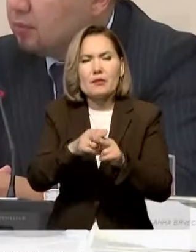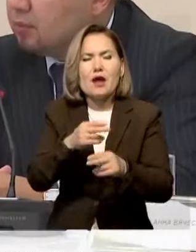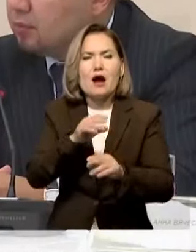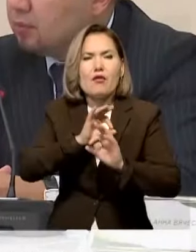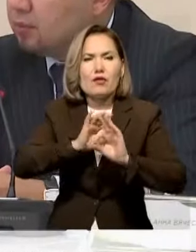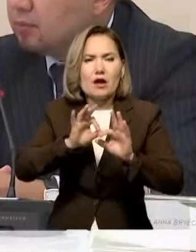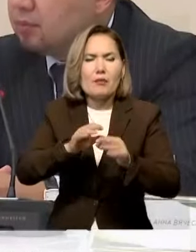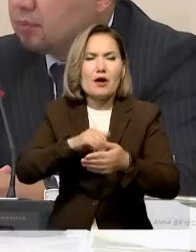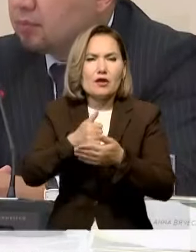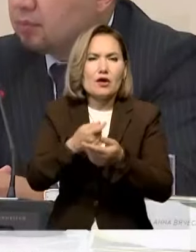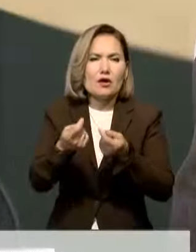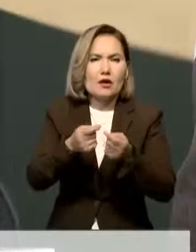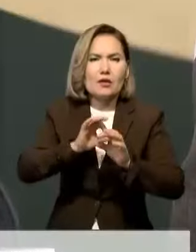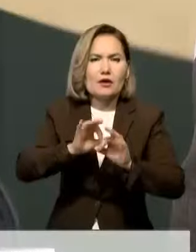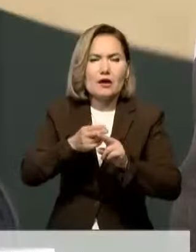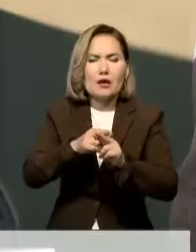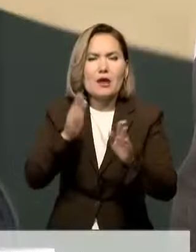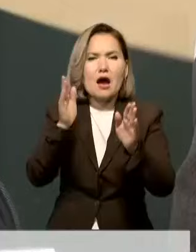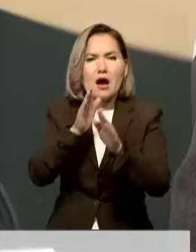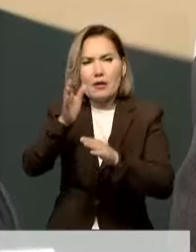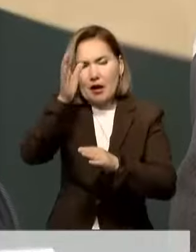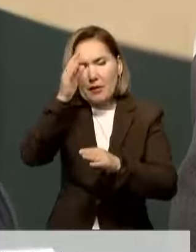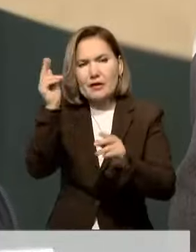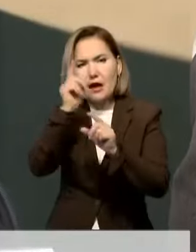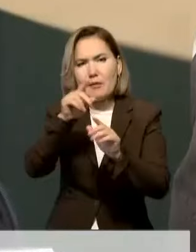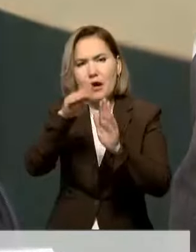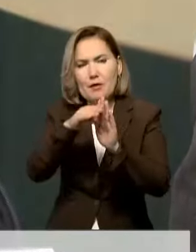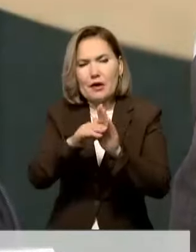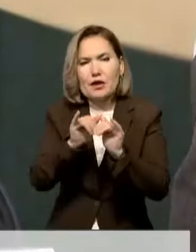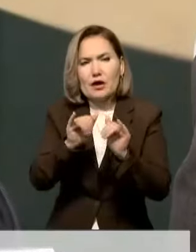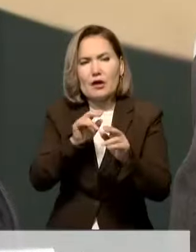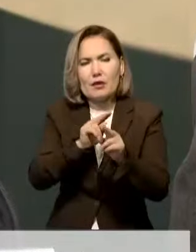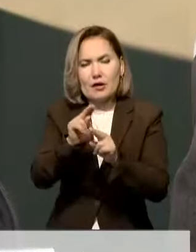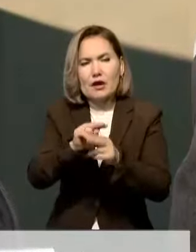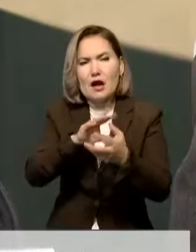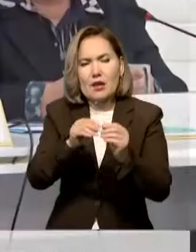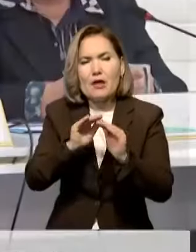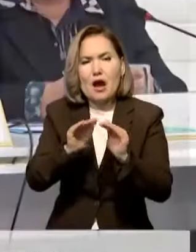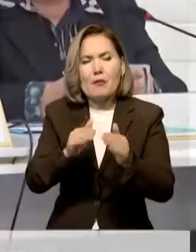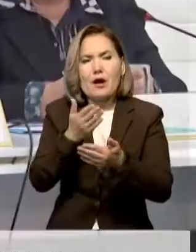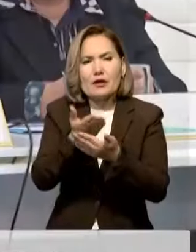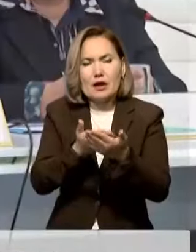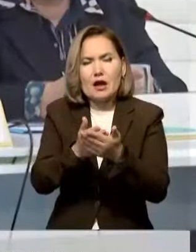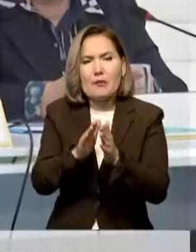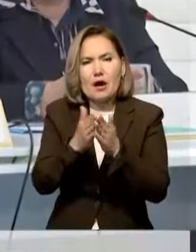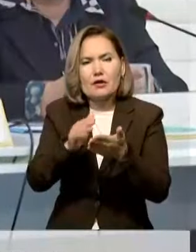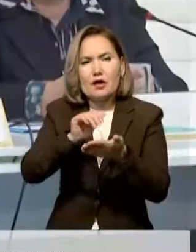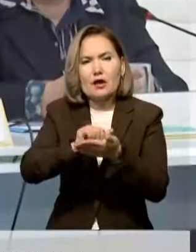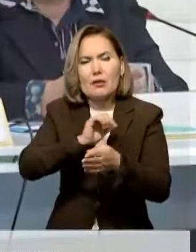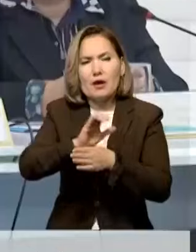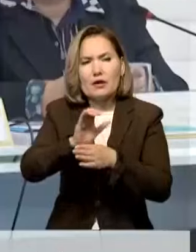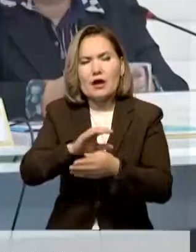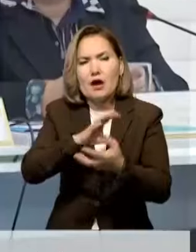осы мәселе төңірегінде ой өрбітті. Экологтар мектеп бағдарламасын жетілдіріп, жалпылама ақпараттан гөрі экология